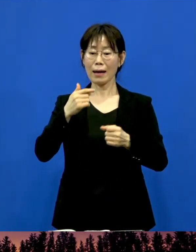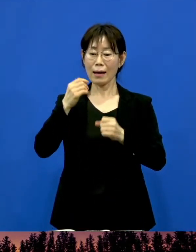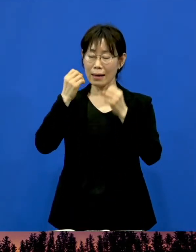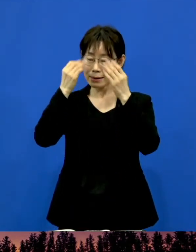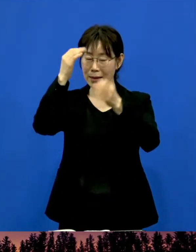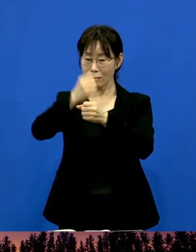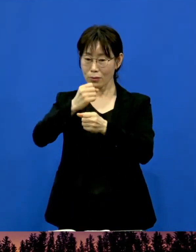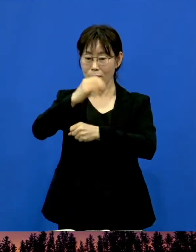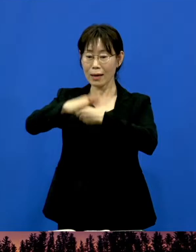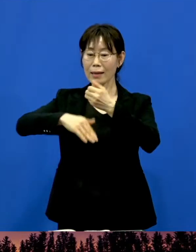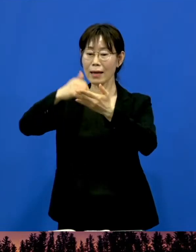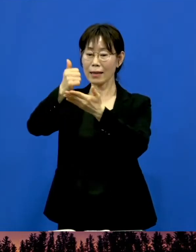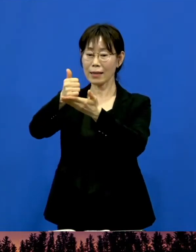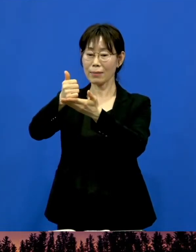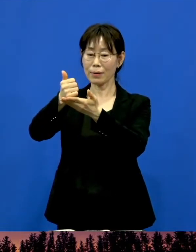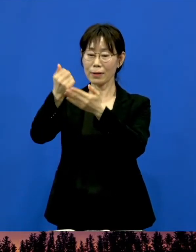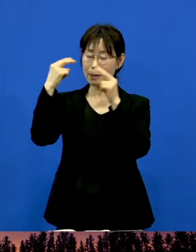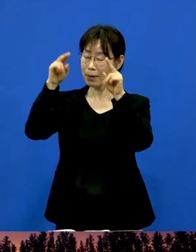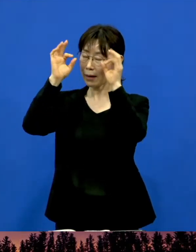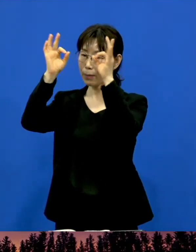삶으로 바뀌어버리니까.